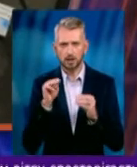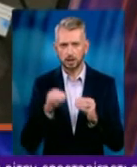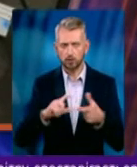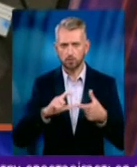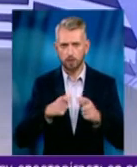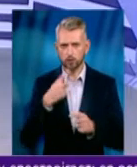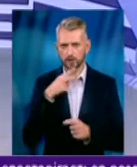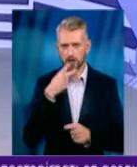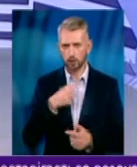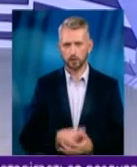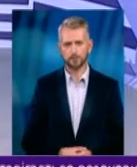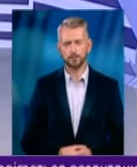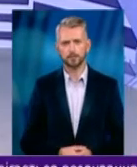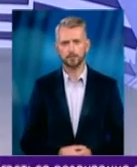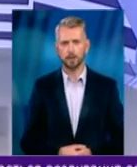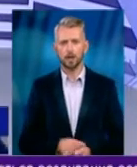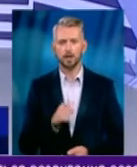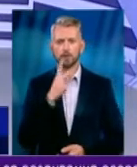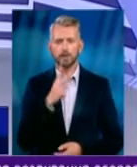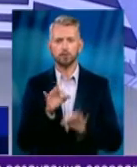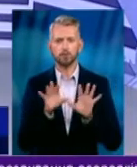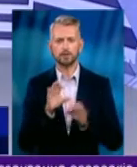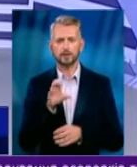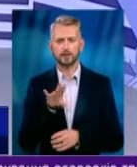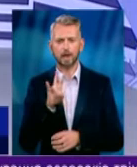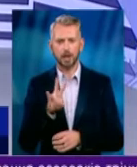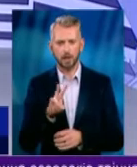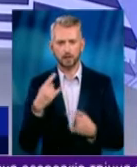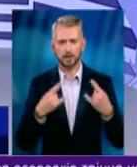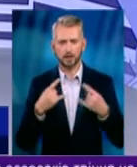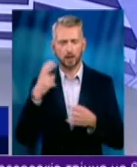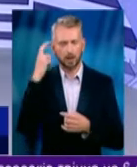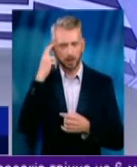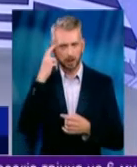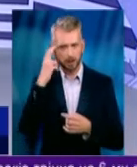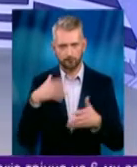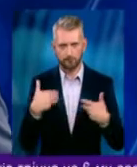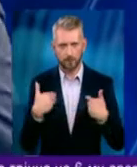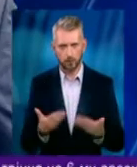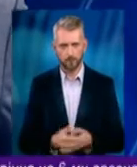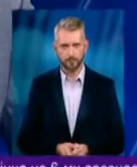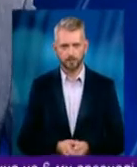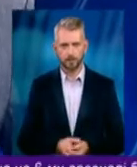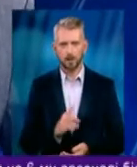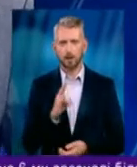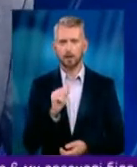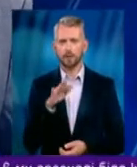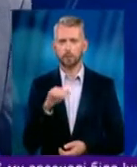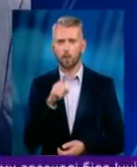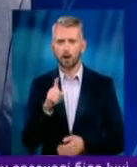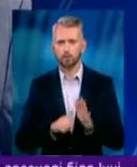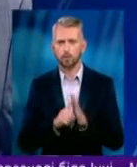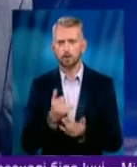цигарок. Ви дивитесь випуск СТН на телеканалі «Київ», в студії Олекса Кіпкала. НАК «Нафтогаз»